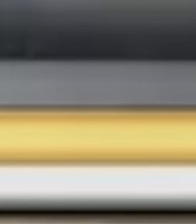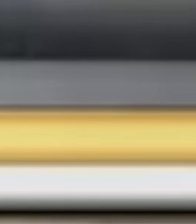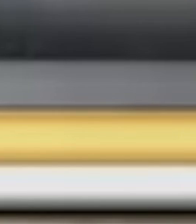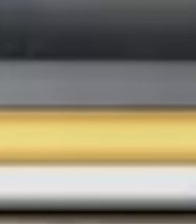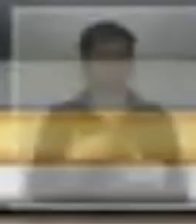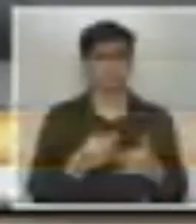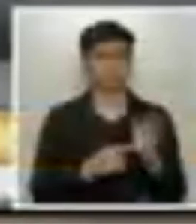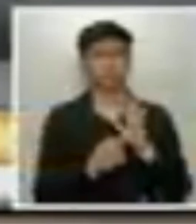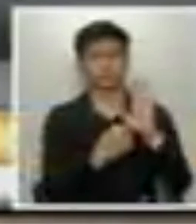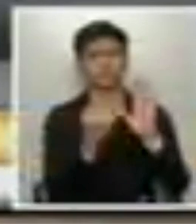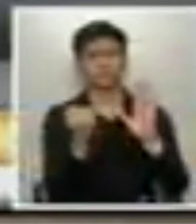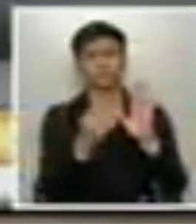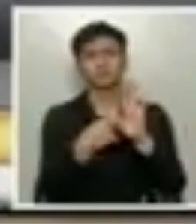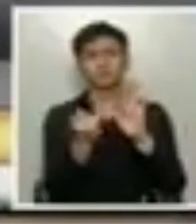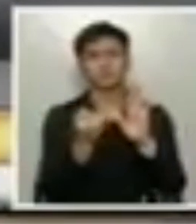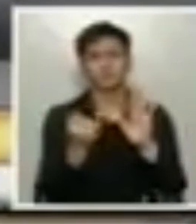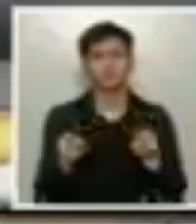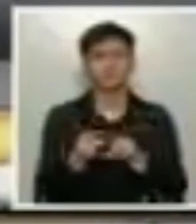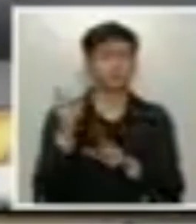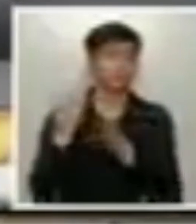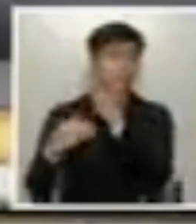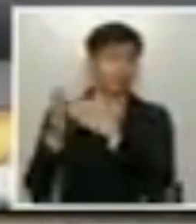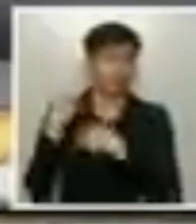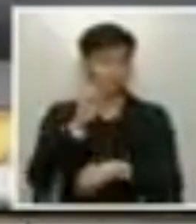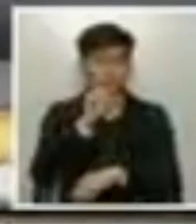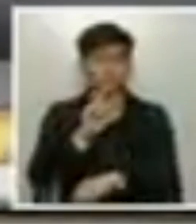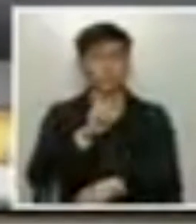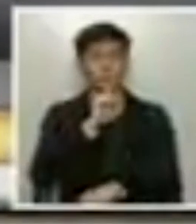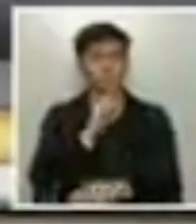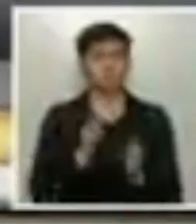ให้เป็นเช่นว่าสุภาษิตโบราณกล่าวว่าปลาตายตัวเดียวเป็น